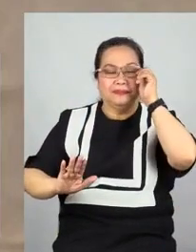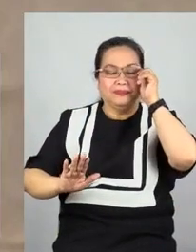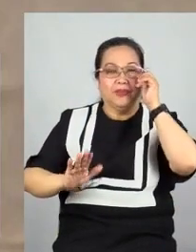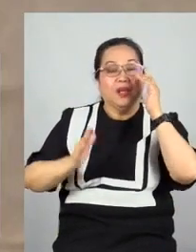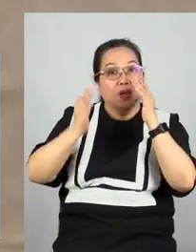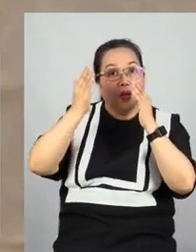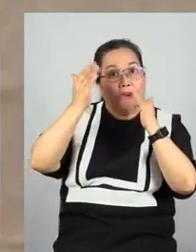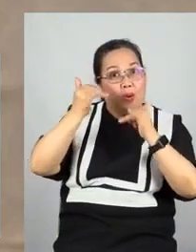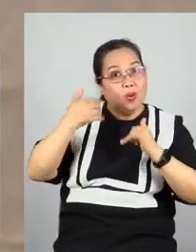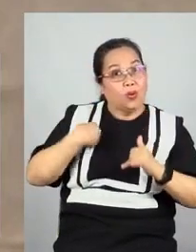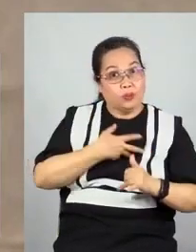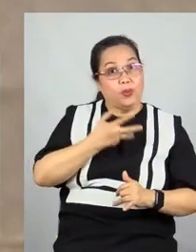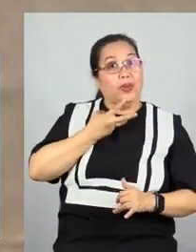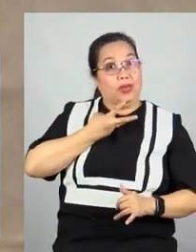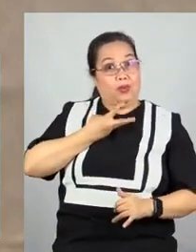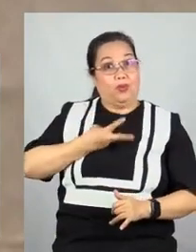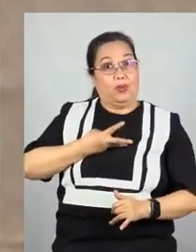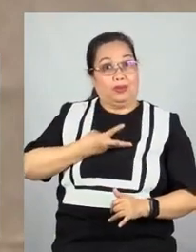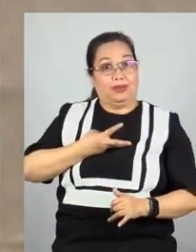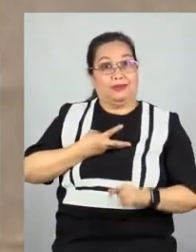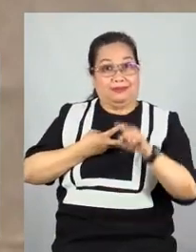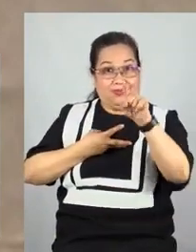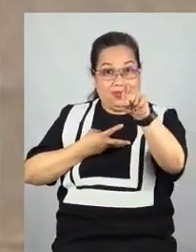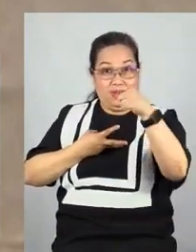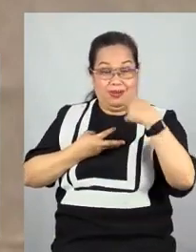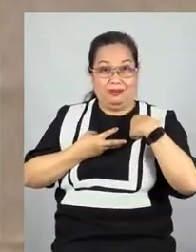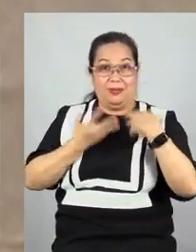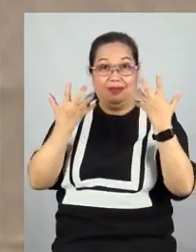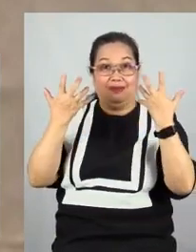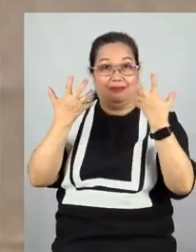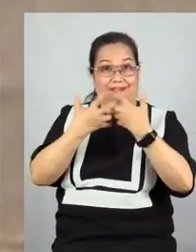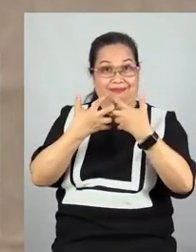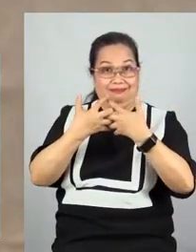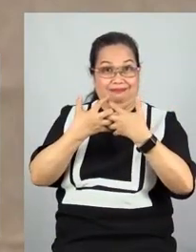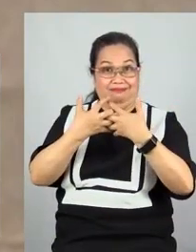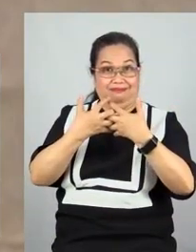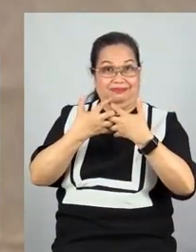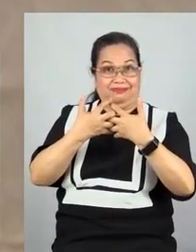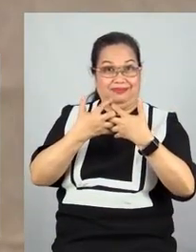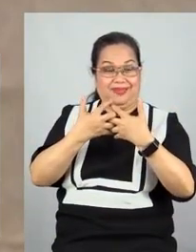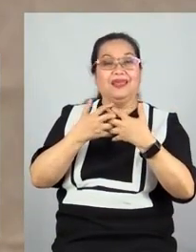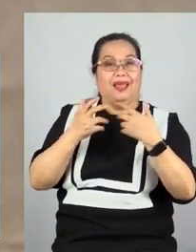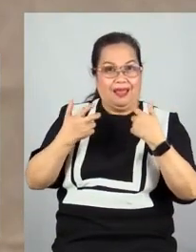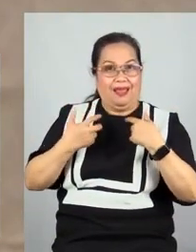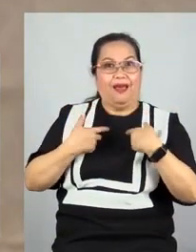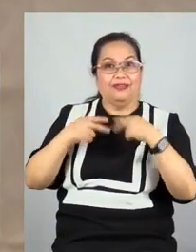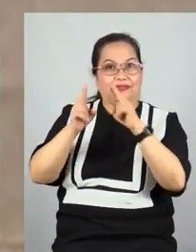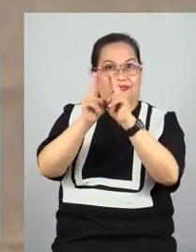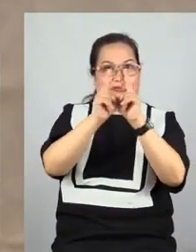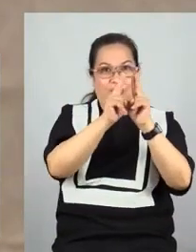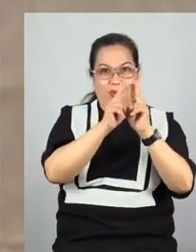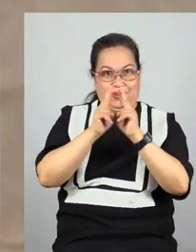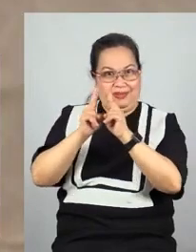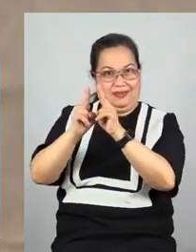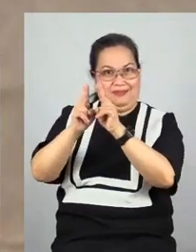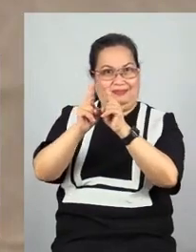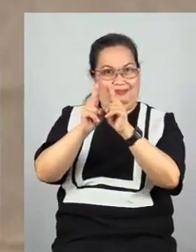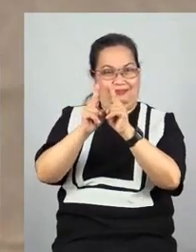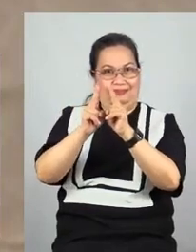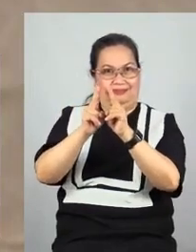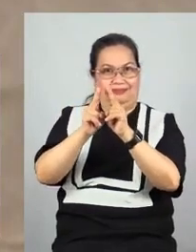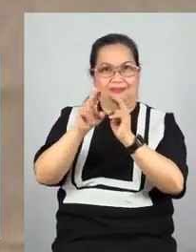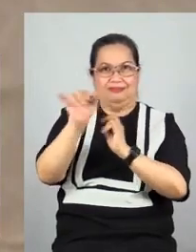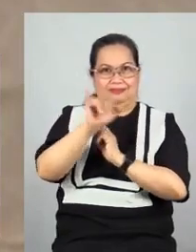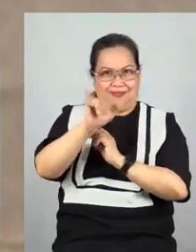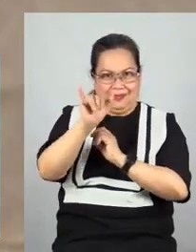sana, na tayo ay magkaisa, na merong unity. Ganon din ang